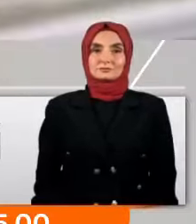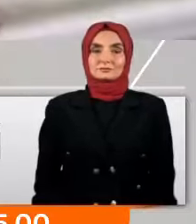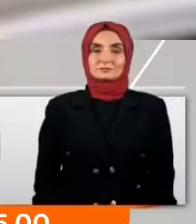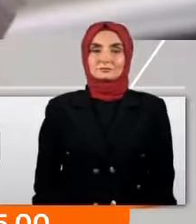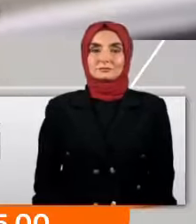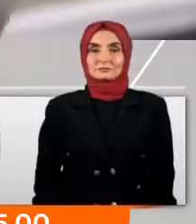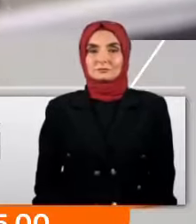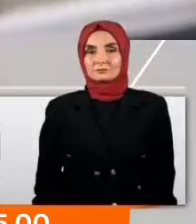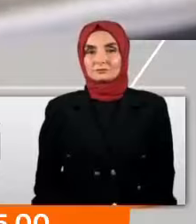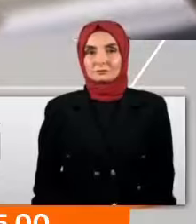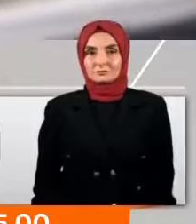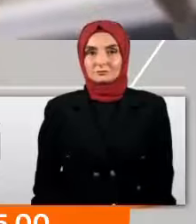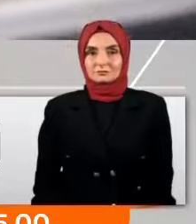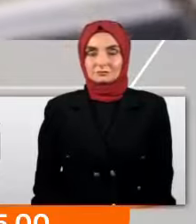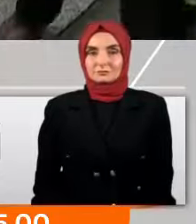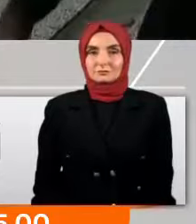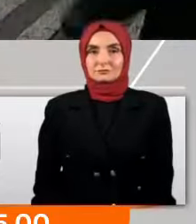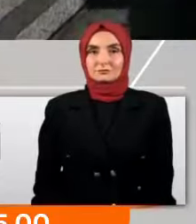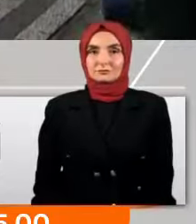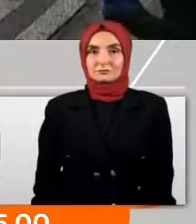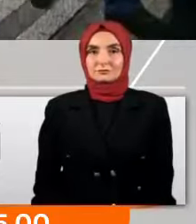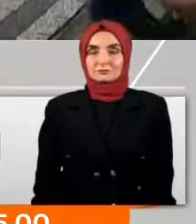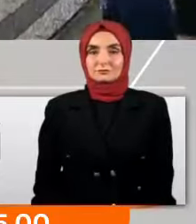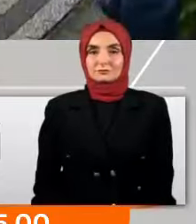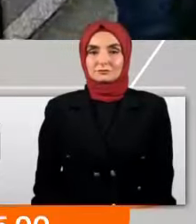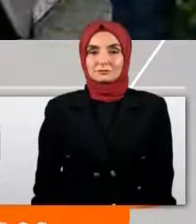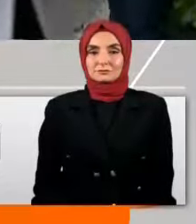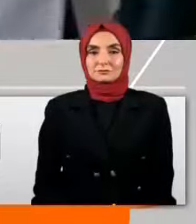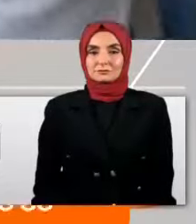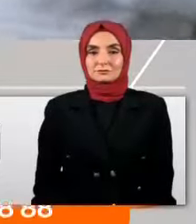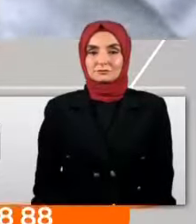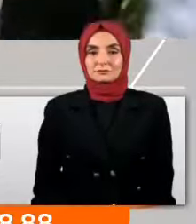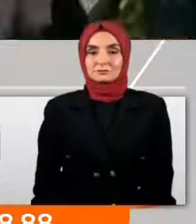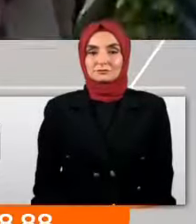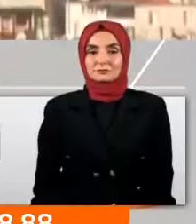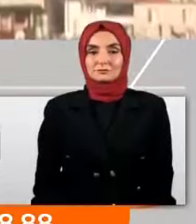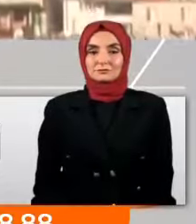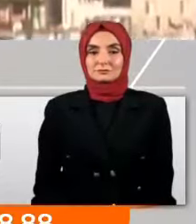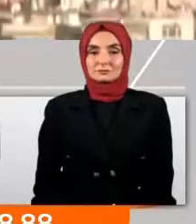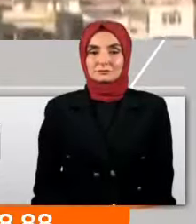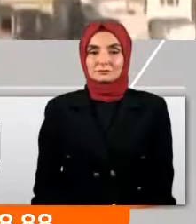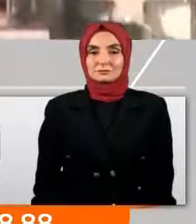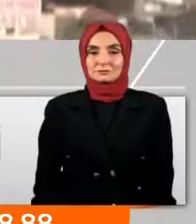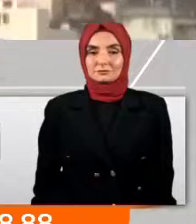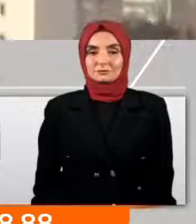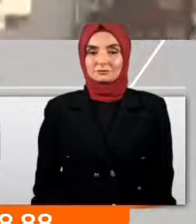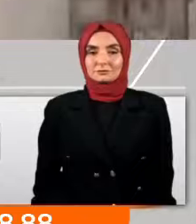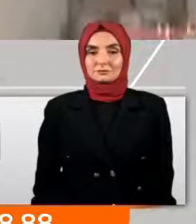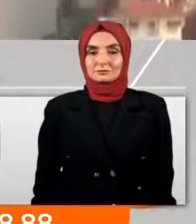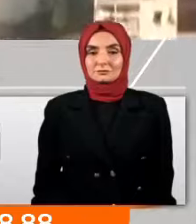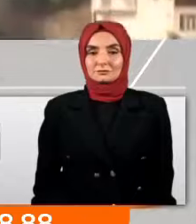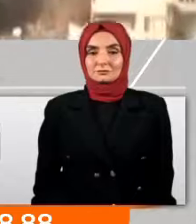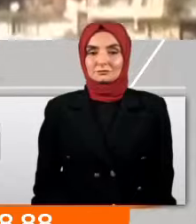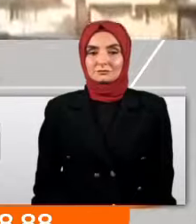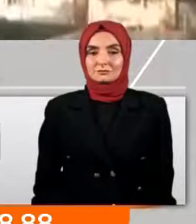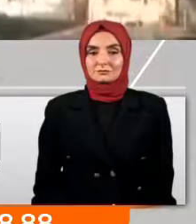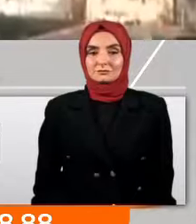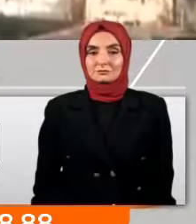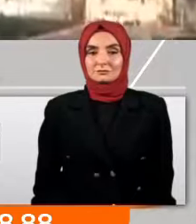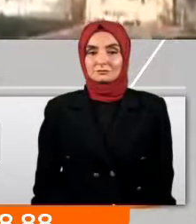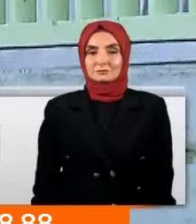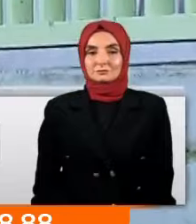Yıllık kiranız 28.250 TL'nin altında ise ilk duruşmada verilecek tahliye kararı kesin